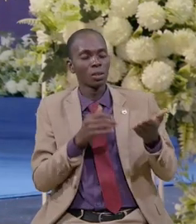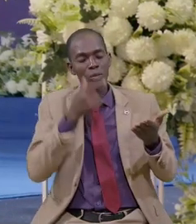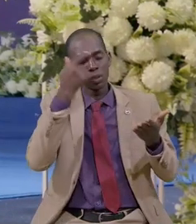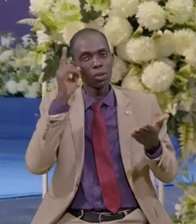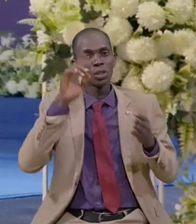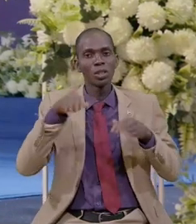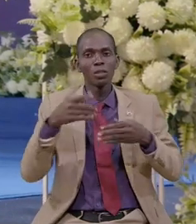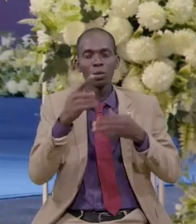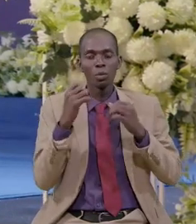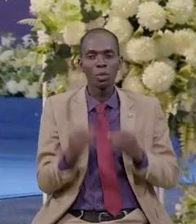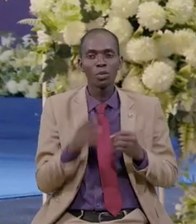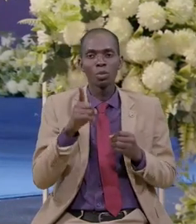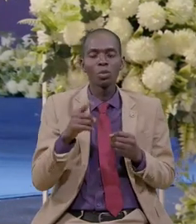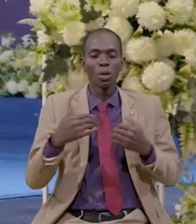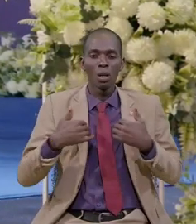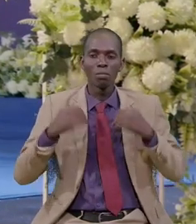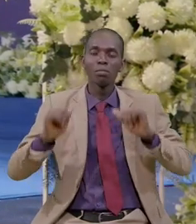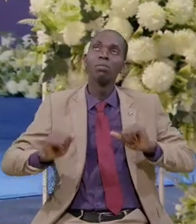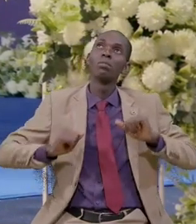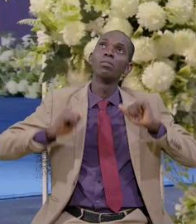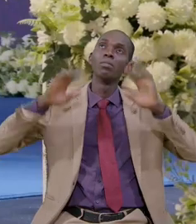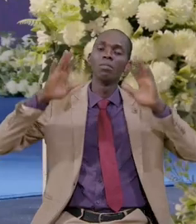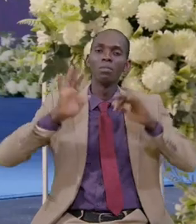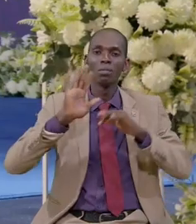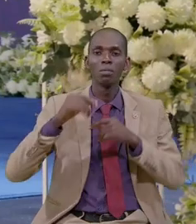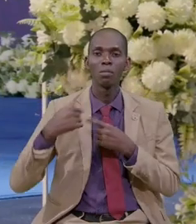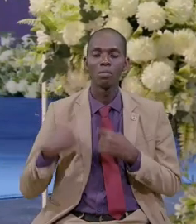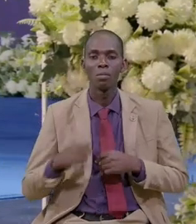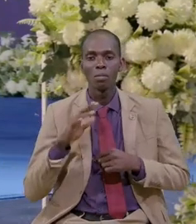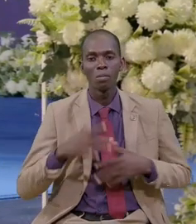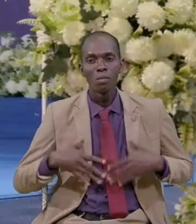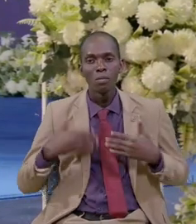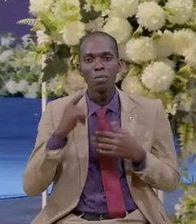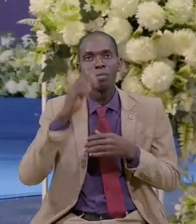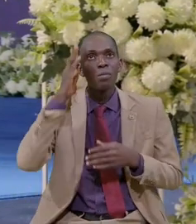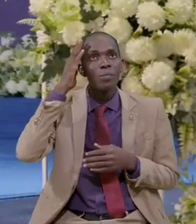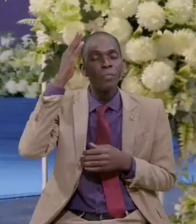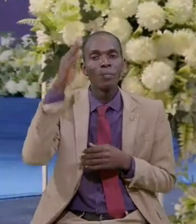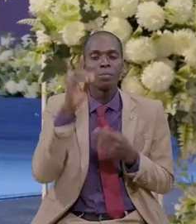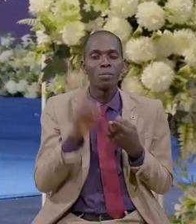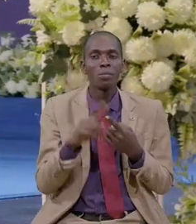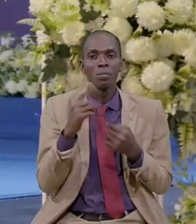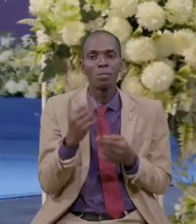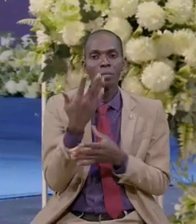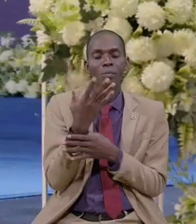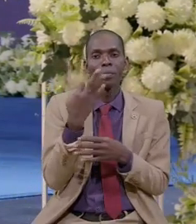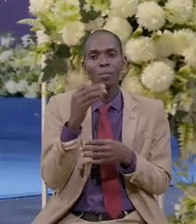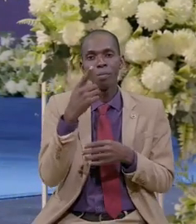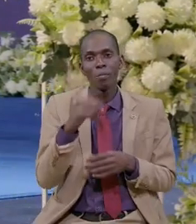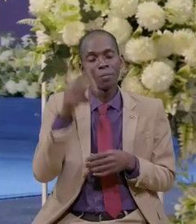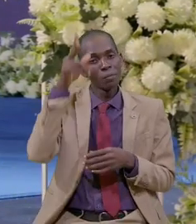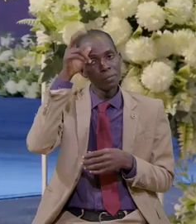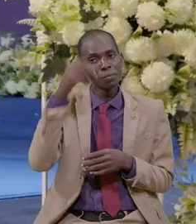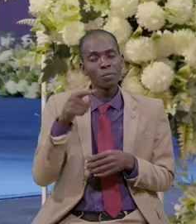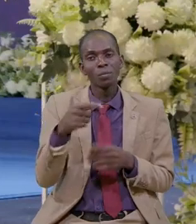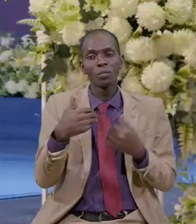donné la puissance. Et tu t'es soumis, tu t'es abandonné pour à ta vie, ton cœur, ta destinée entre les mains du diable.